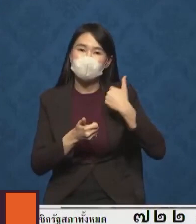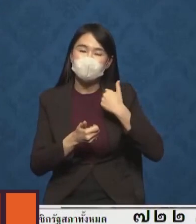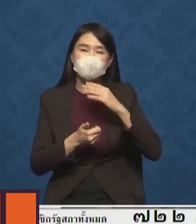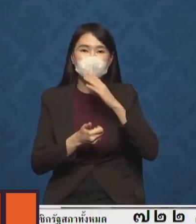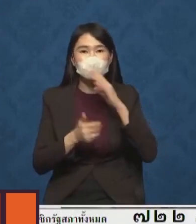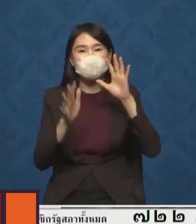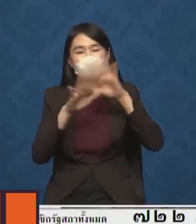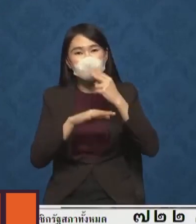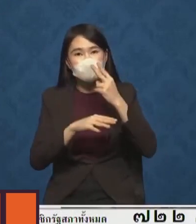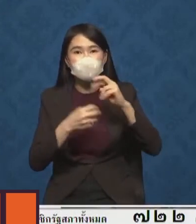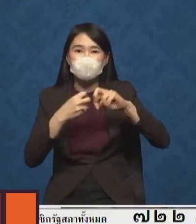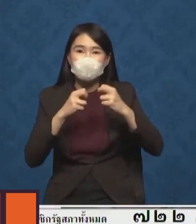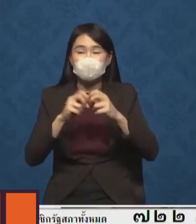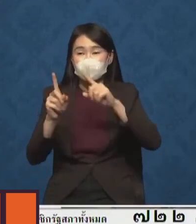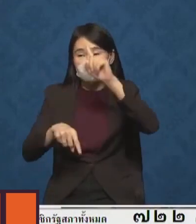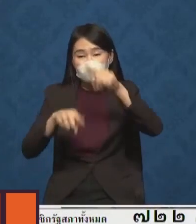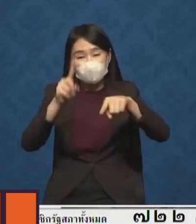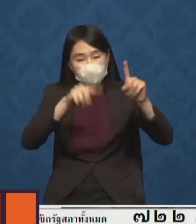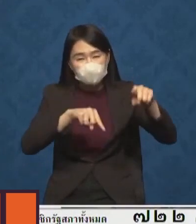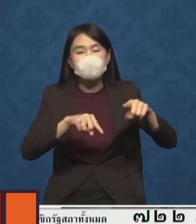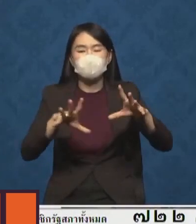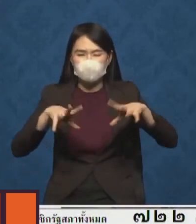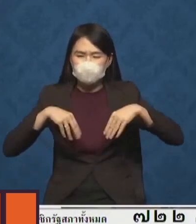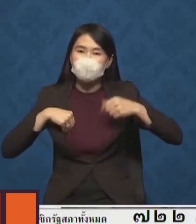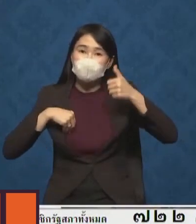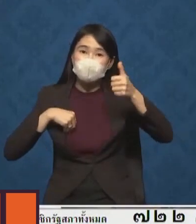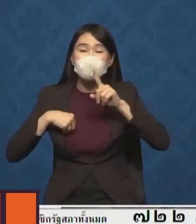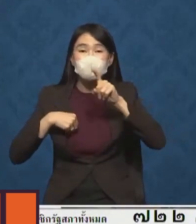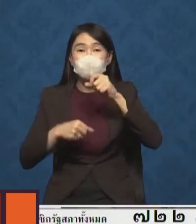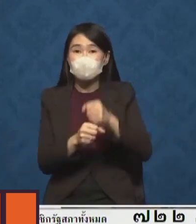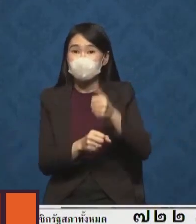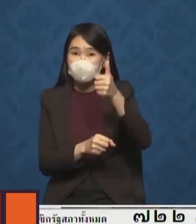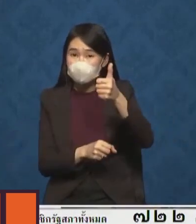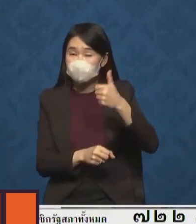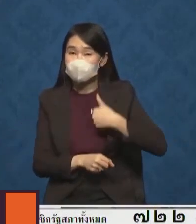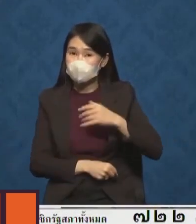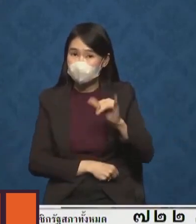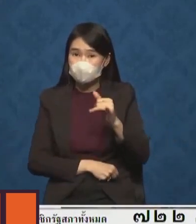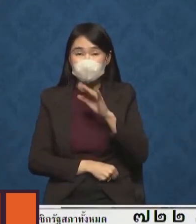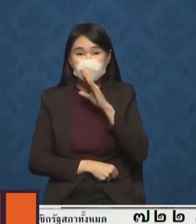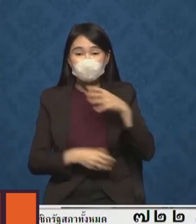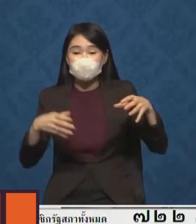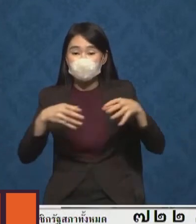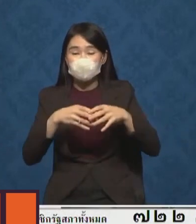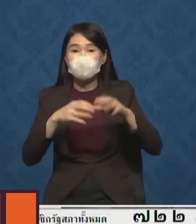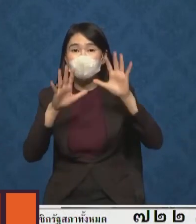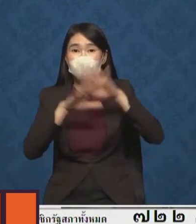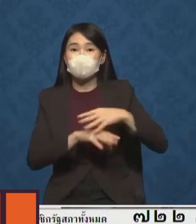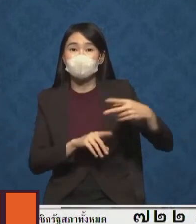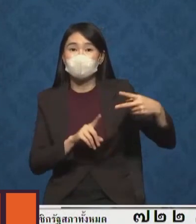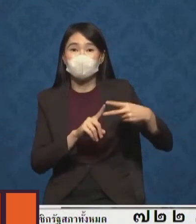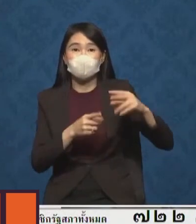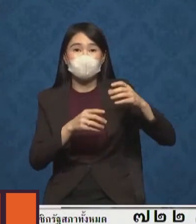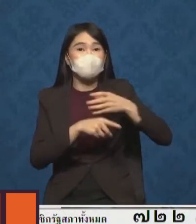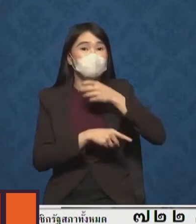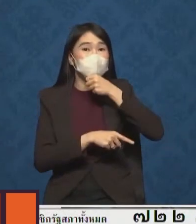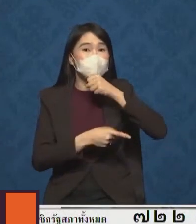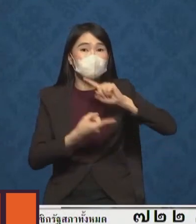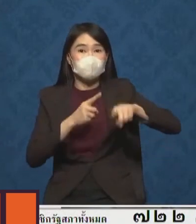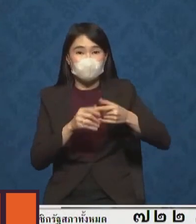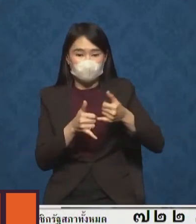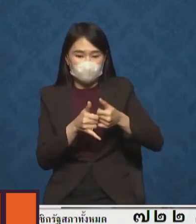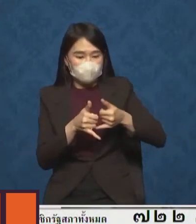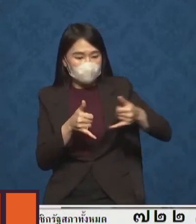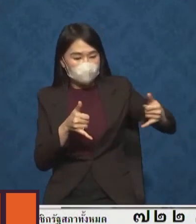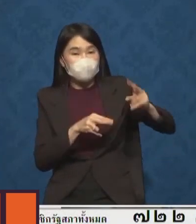ารโอบรับความหากราย จะเป็นไปได้หอครับถ้ไม่มีพักแบพักอนาคตใหม่ทเพื่อนสมาชิค ที่นั่งอยู่ข้าง